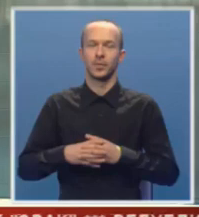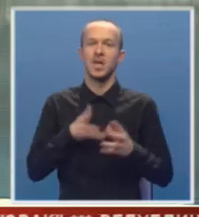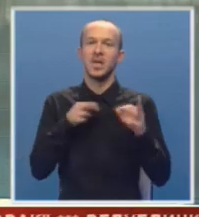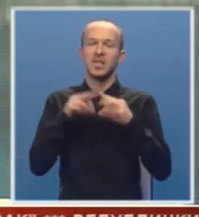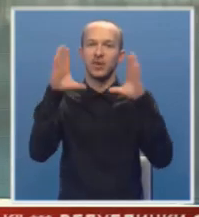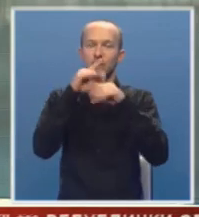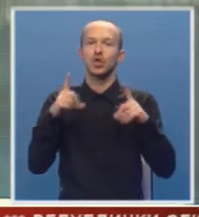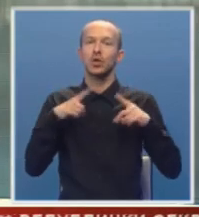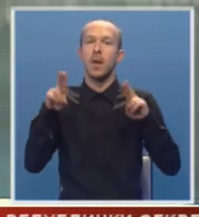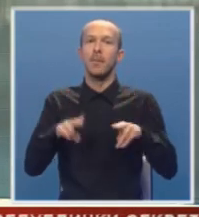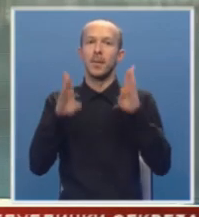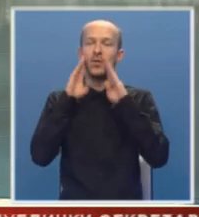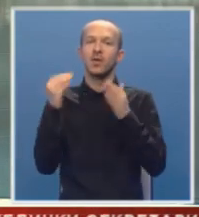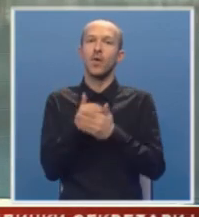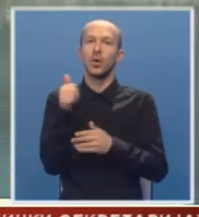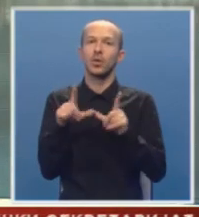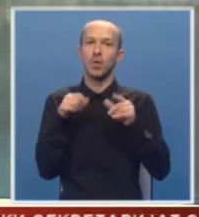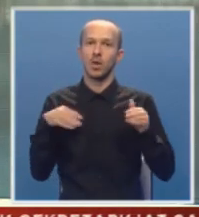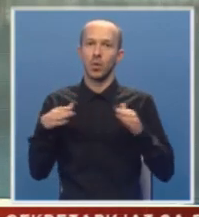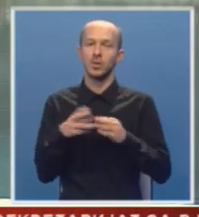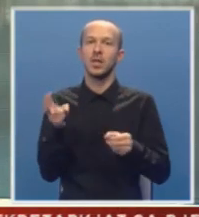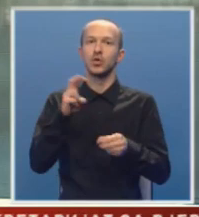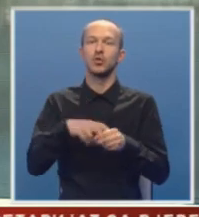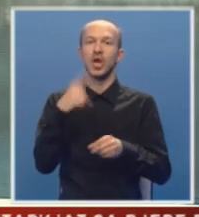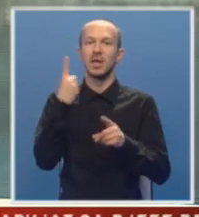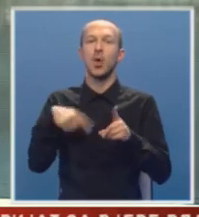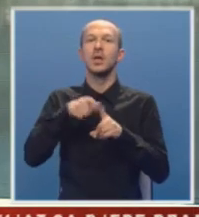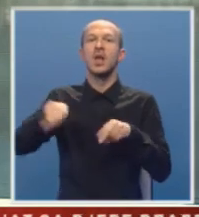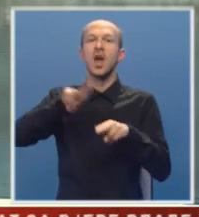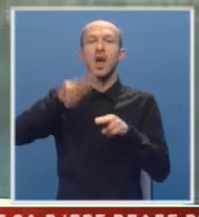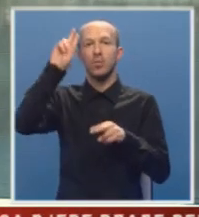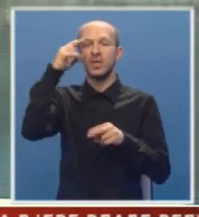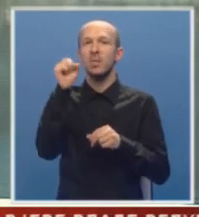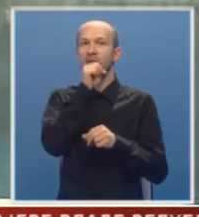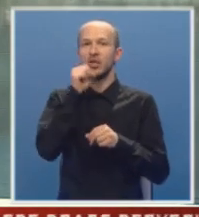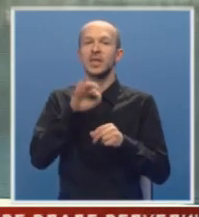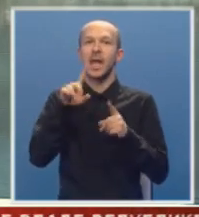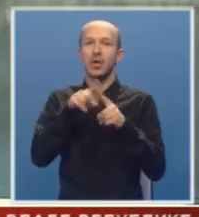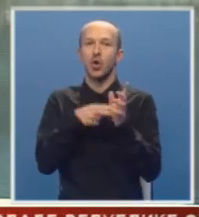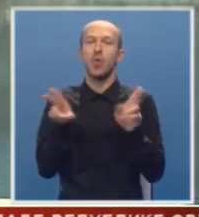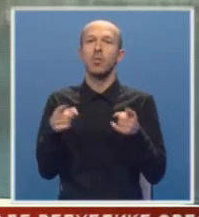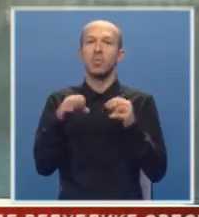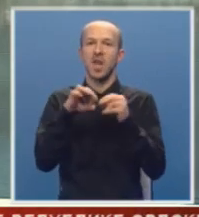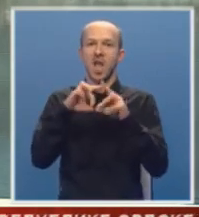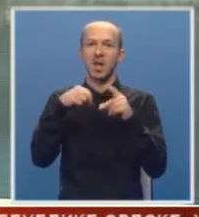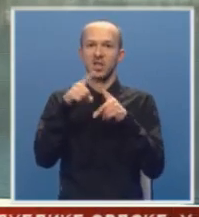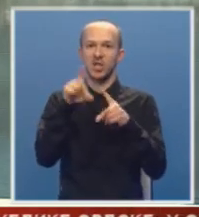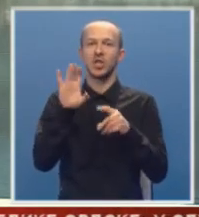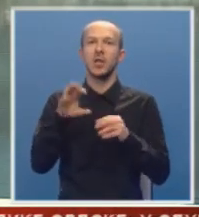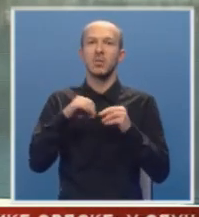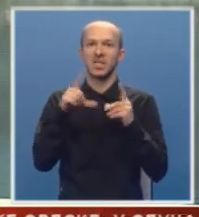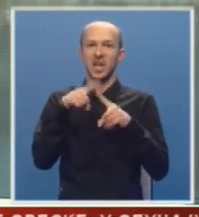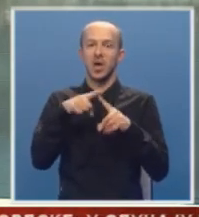Za večerašnji doček pravoslavne nove godine u Banja Luci nastupit će jedna od najpoznatijih pjevačica etno muzike Bilja Krstić i njen